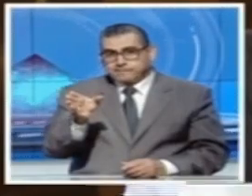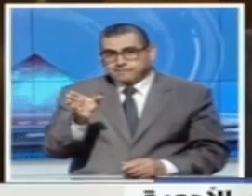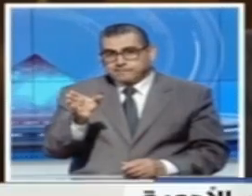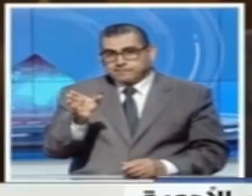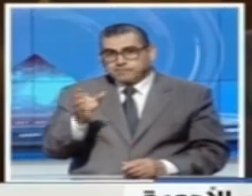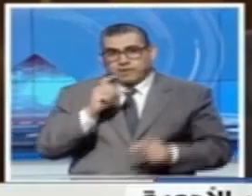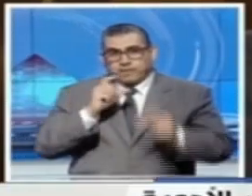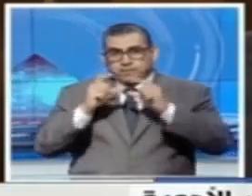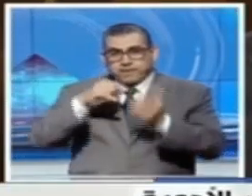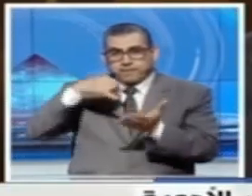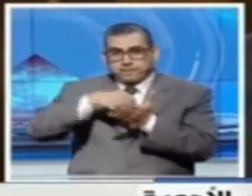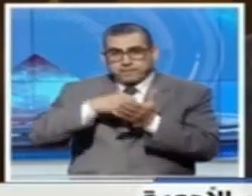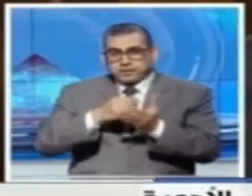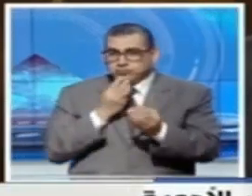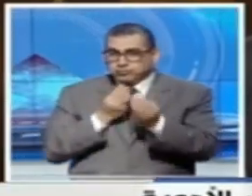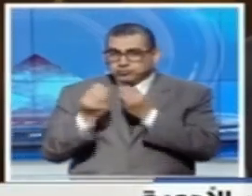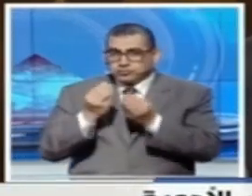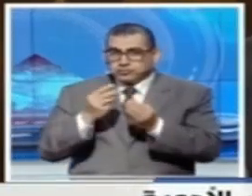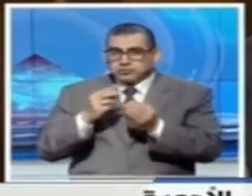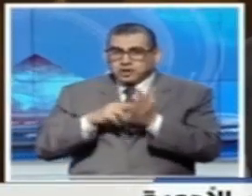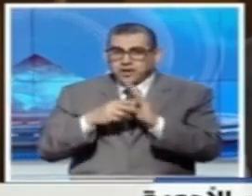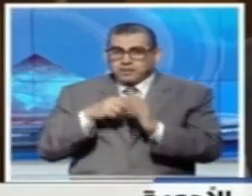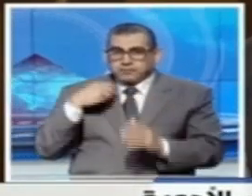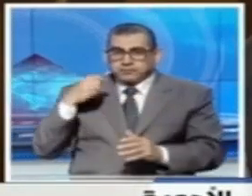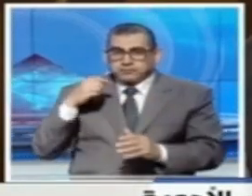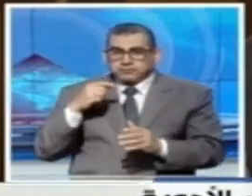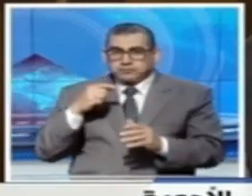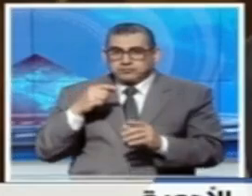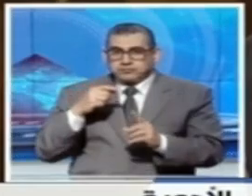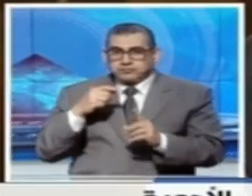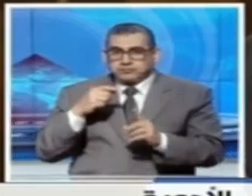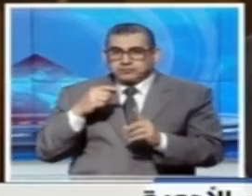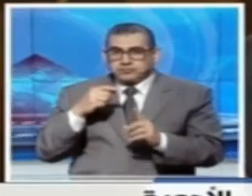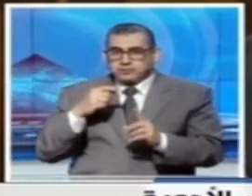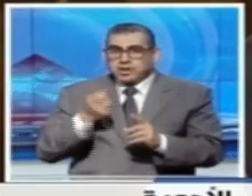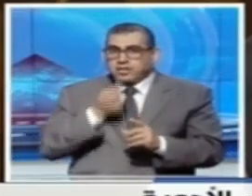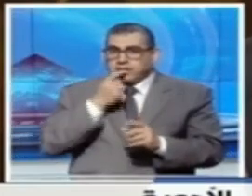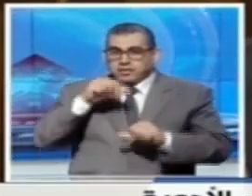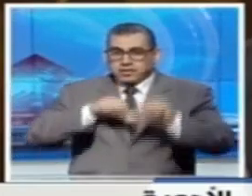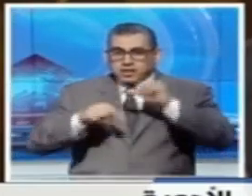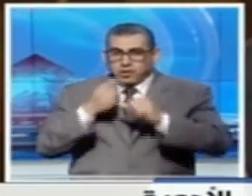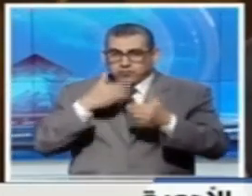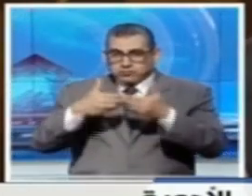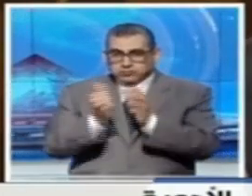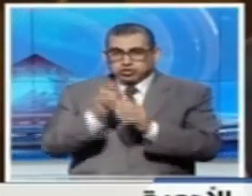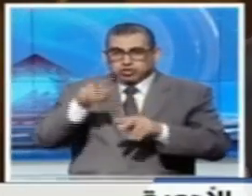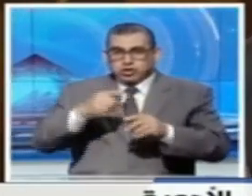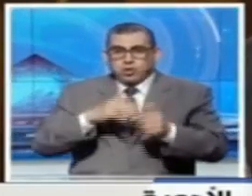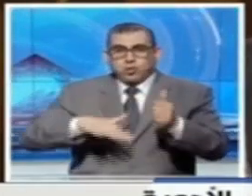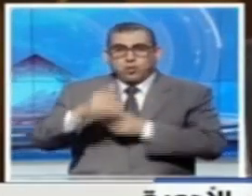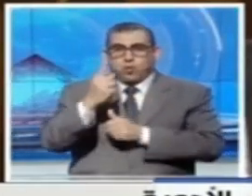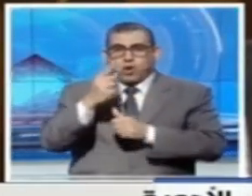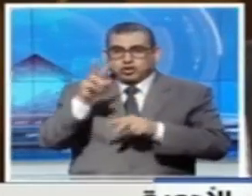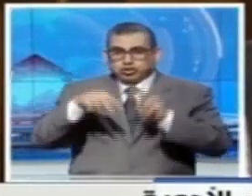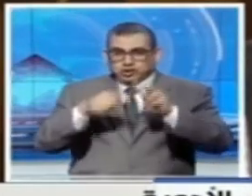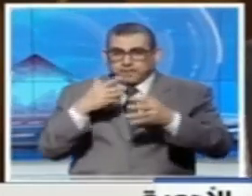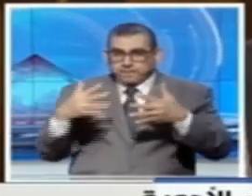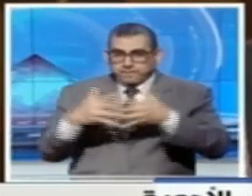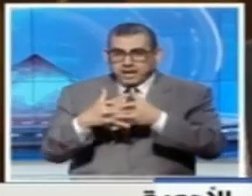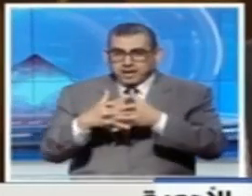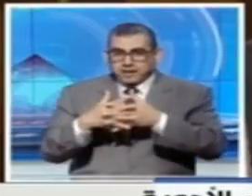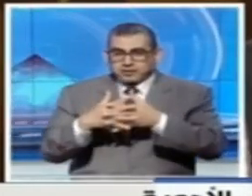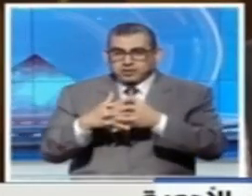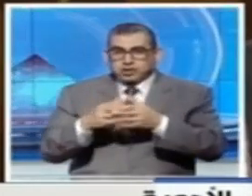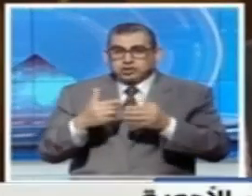البنك المركزي عن طريق هيئة الدواء، عن طريق هيئة الشراء الموحد، والحقيقة هيئة الشراء